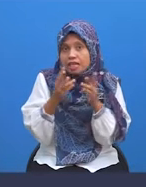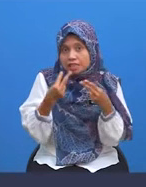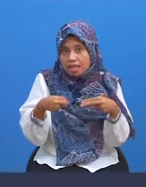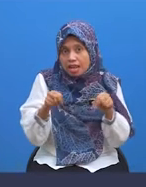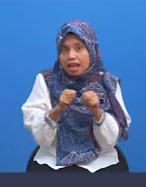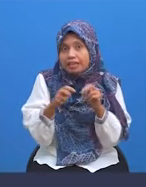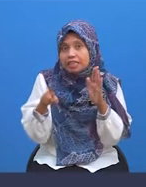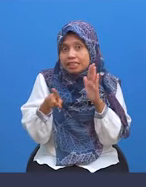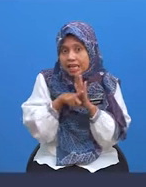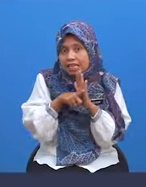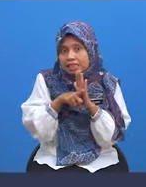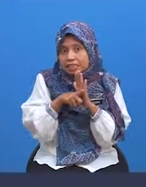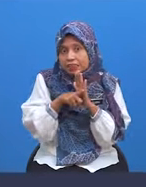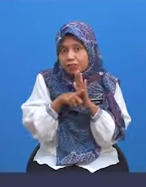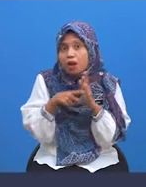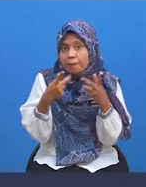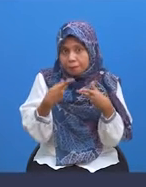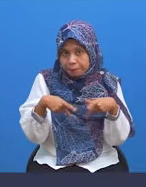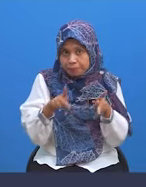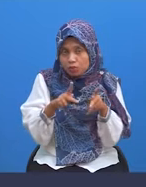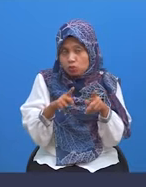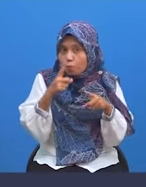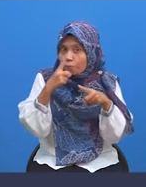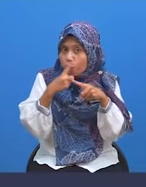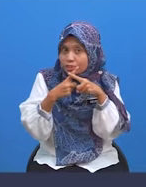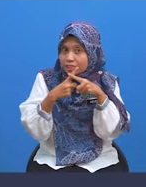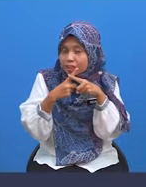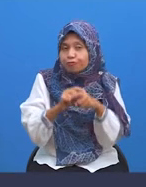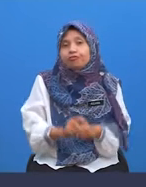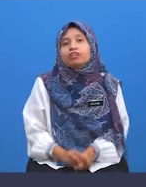Graf kita akan berubah seperti di paparan skrin.